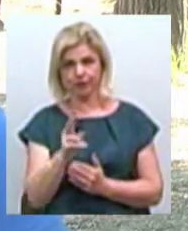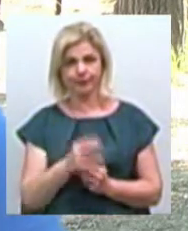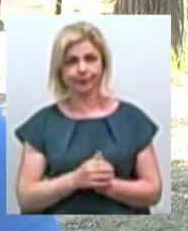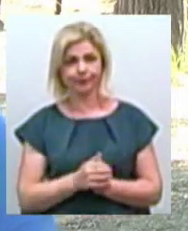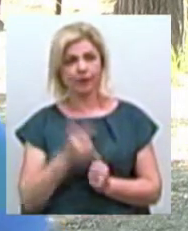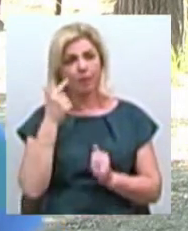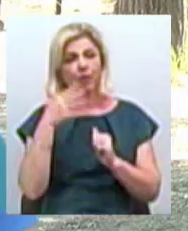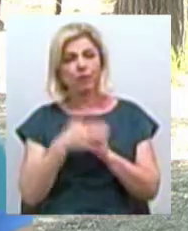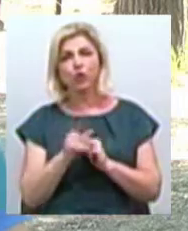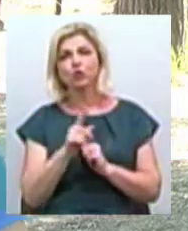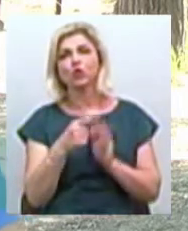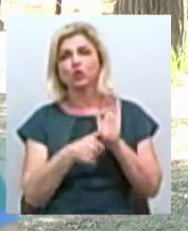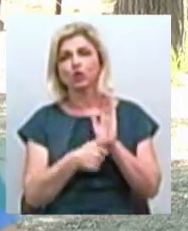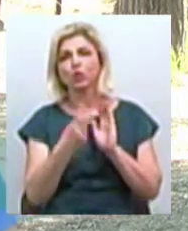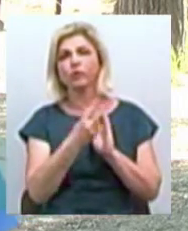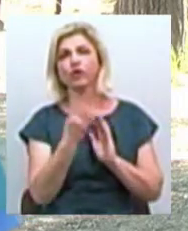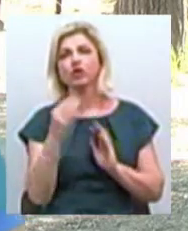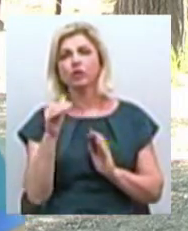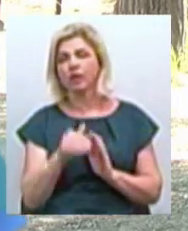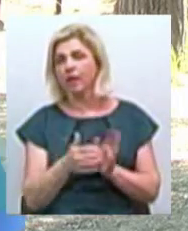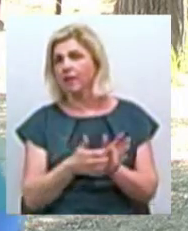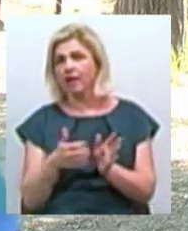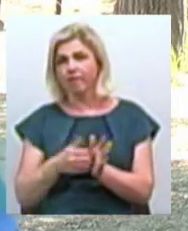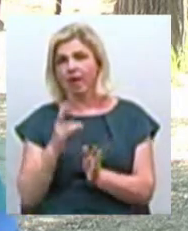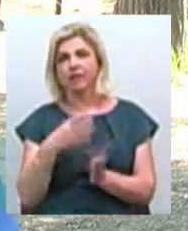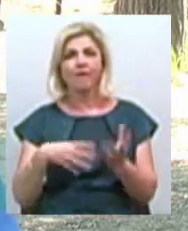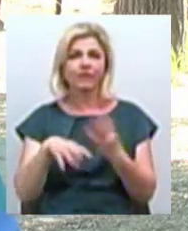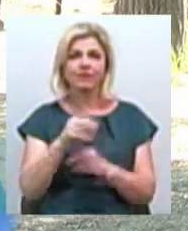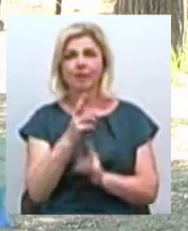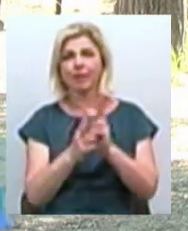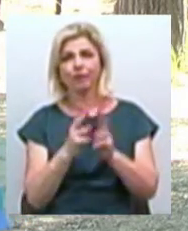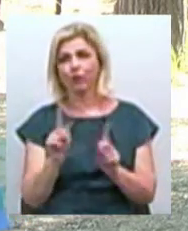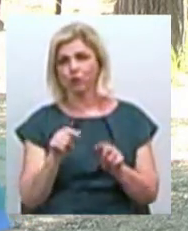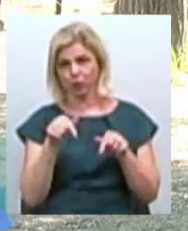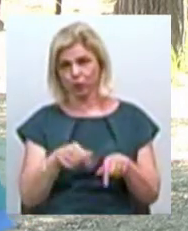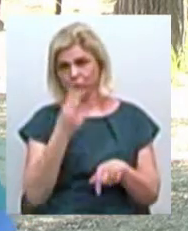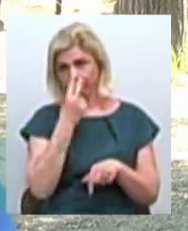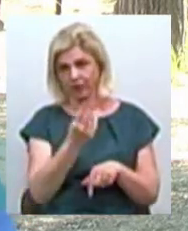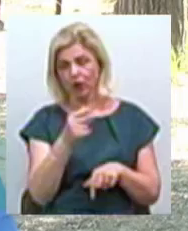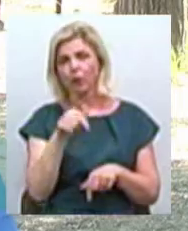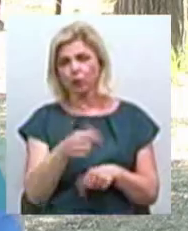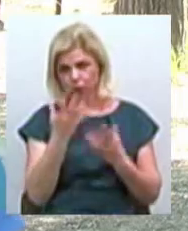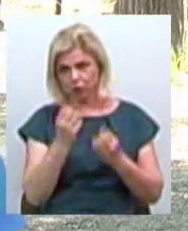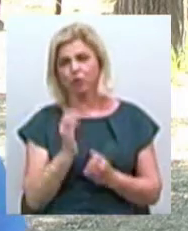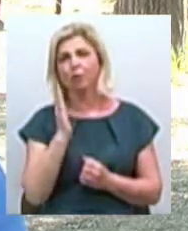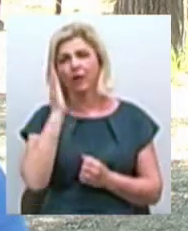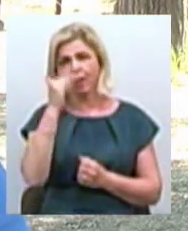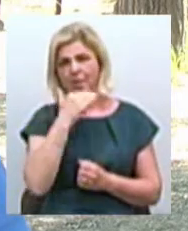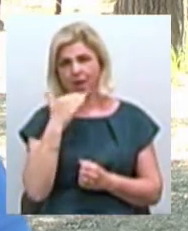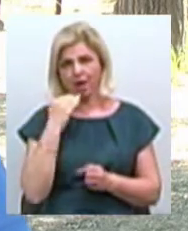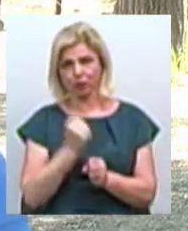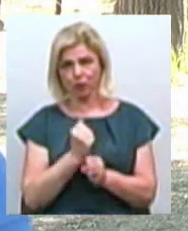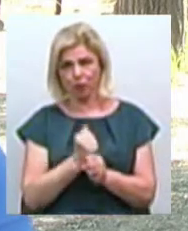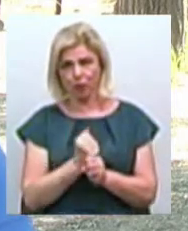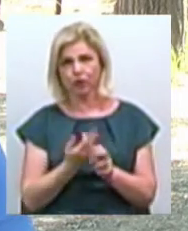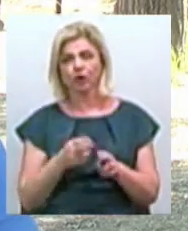цих 624 тисячі не вистачить на всі ті перетворення, які ми тут бачимо, бо тут багато роботи ще насправді попереду. Тому ми